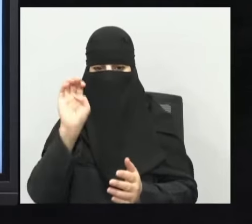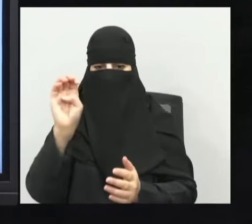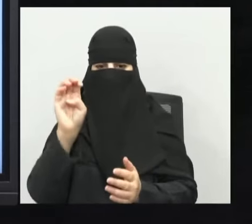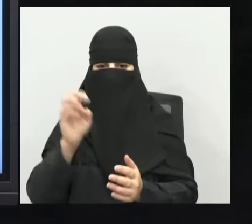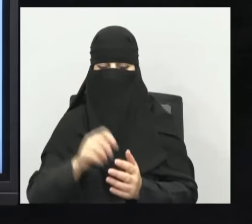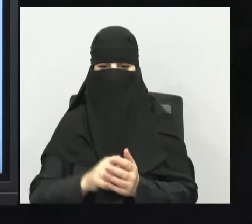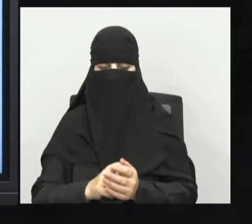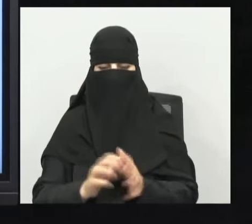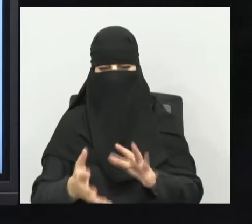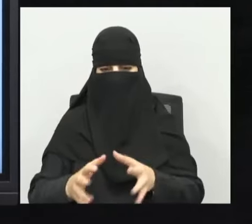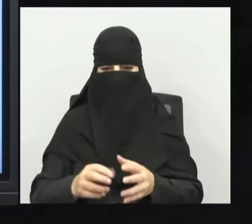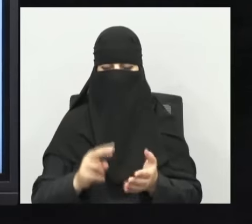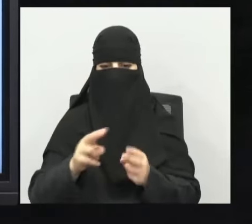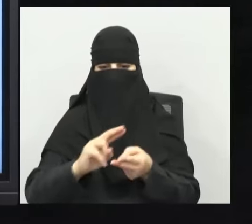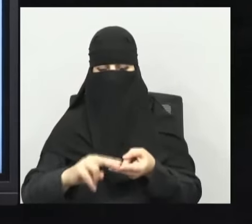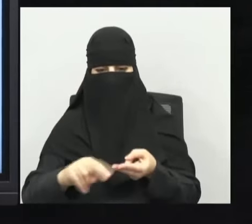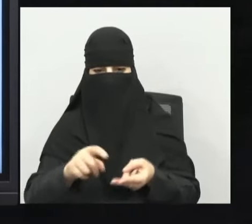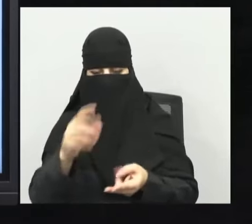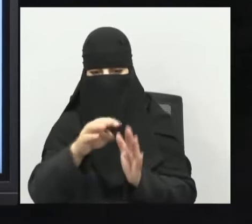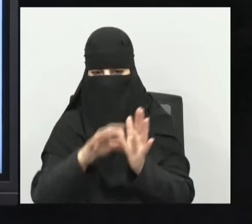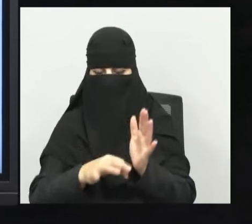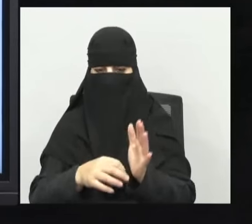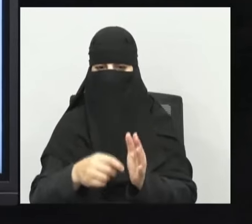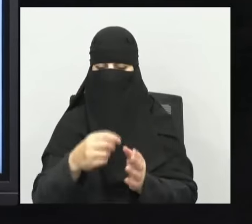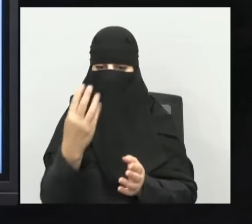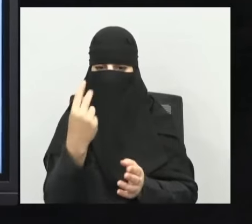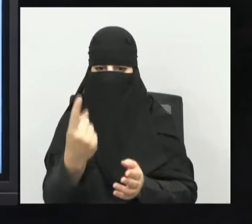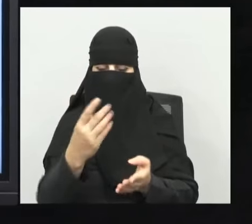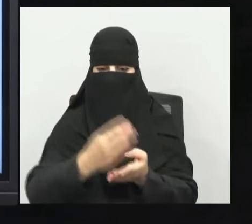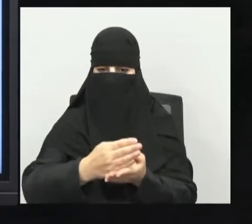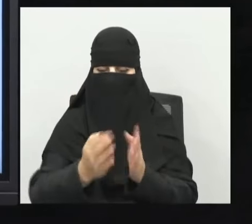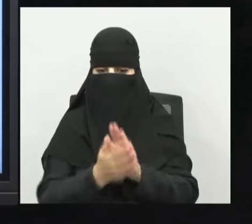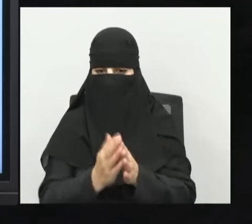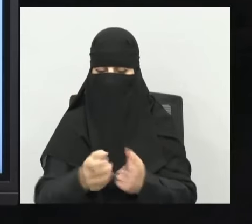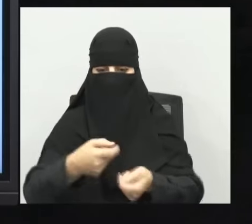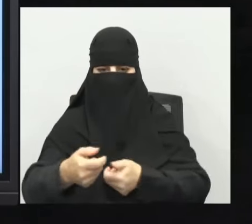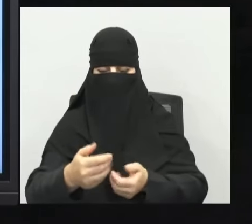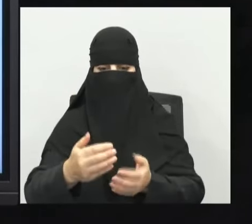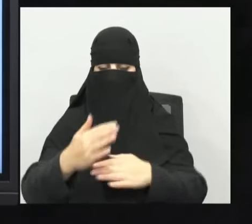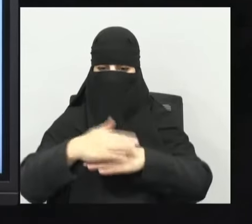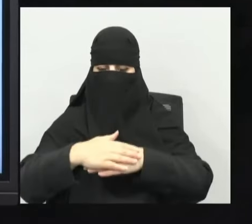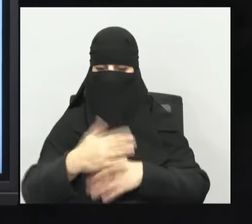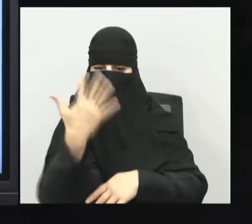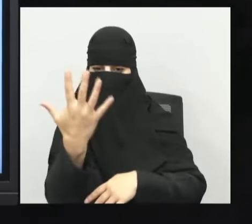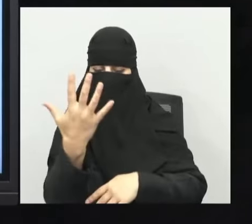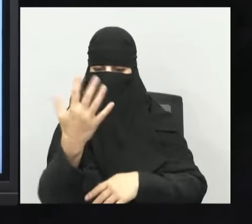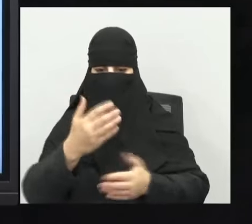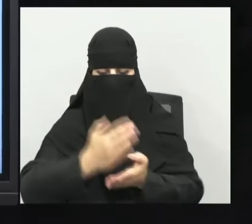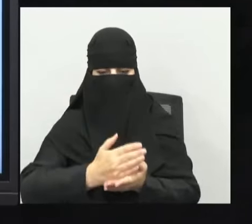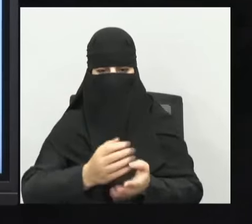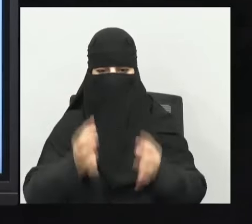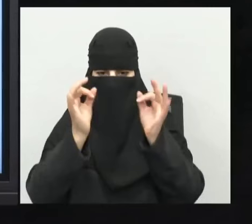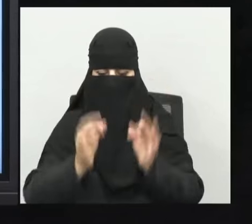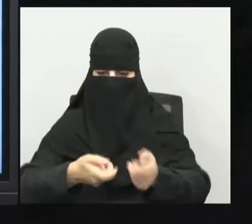يلا نحاول نحل بطريقه اخرى التذكره المجانيه الواحده عليها كم عليها خمس تذاكر لابد ان اشتريها صح